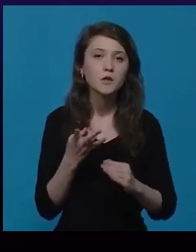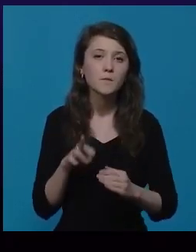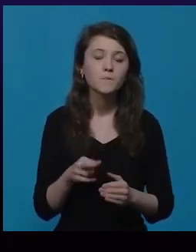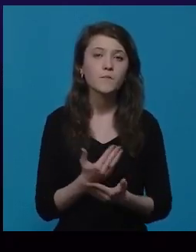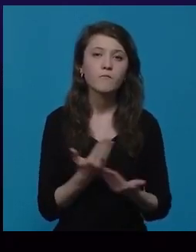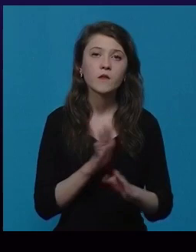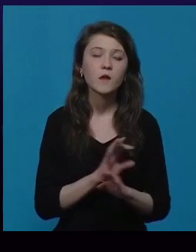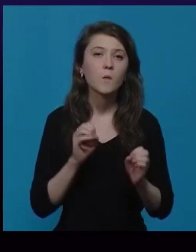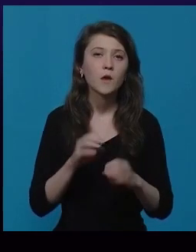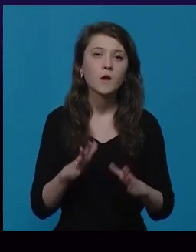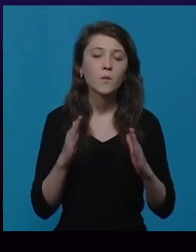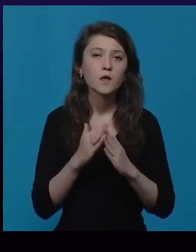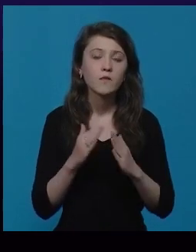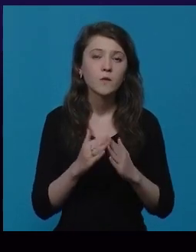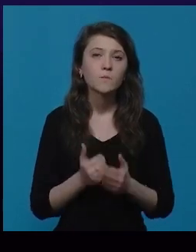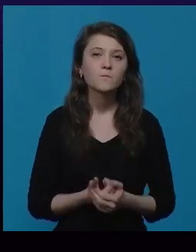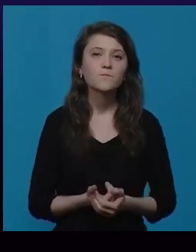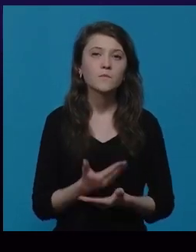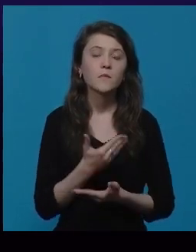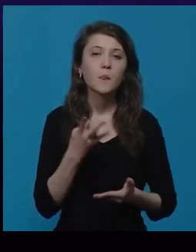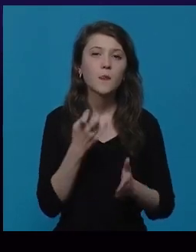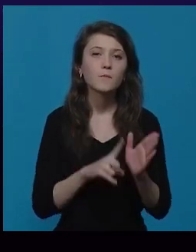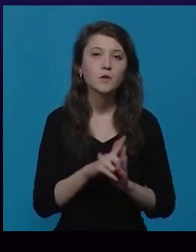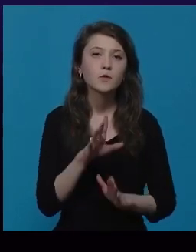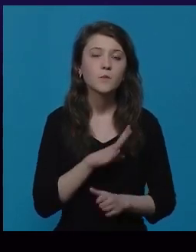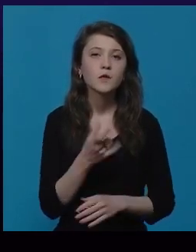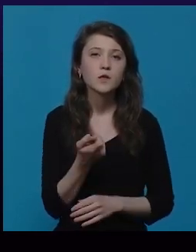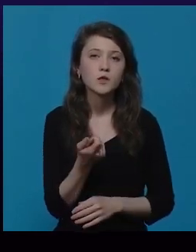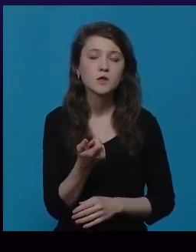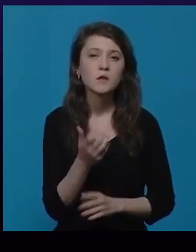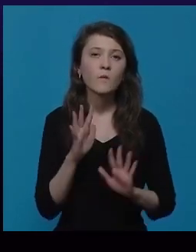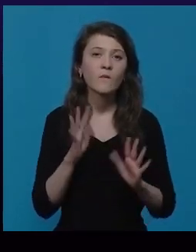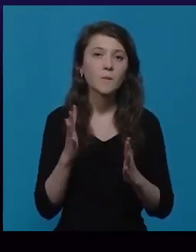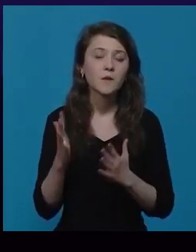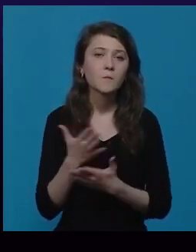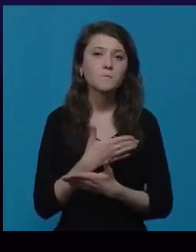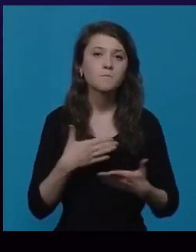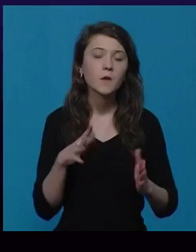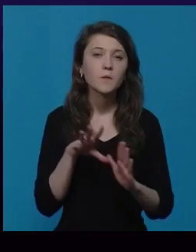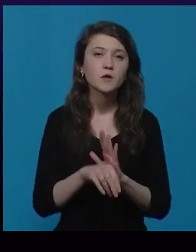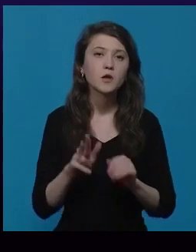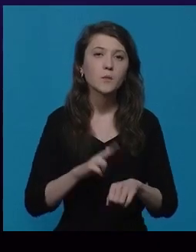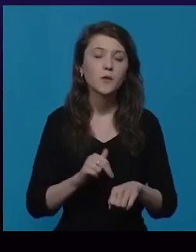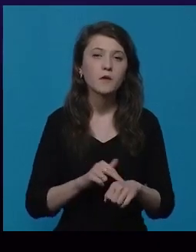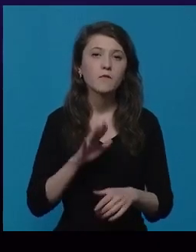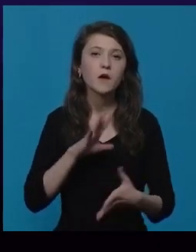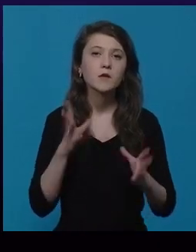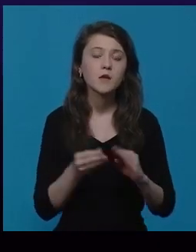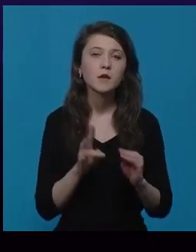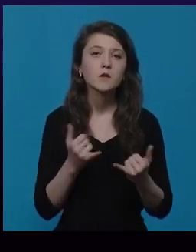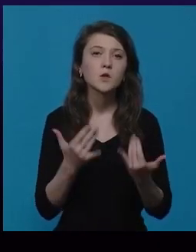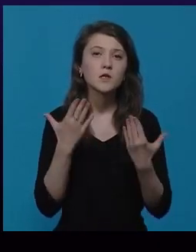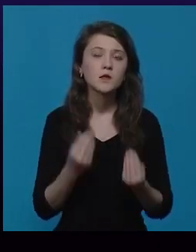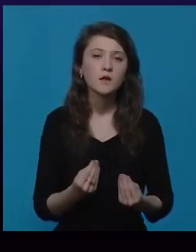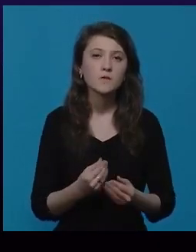покидали будівлі. Нам на початку трошки були певні там випадки, ми підключали поліцію. В результаті на сьогоднішній день